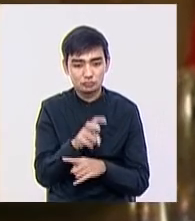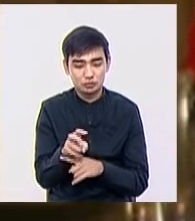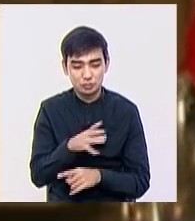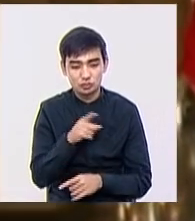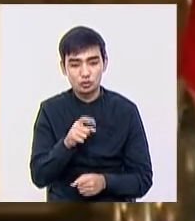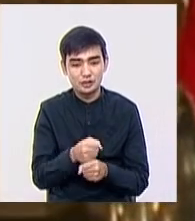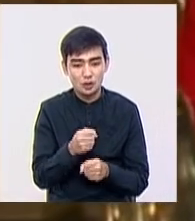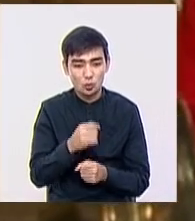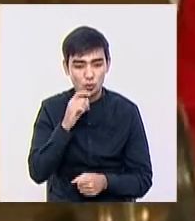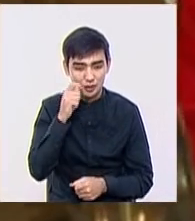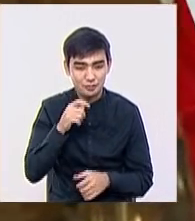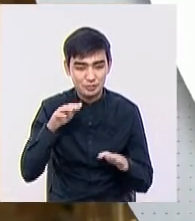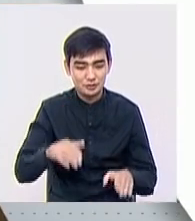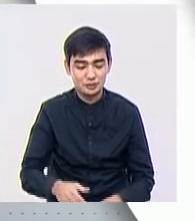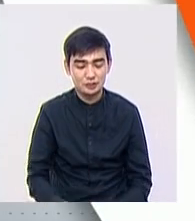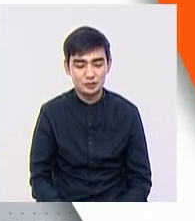он делал в Украине.